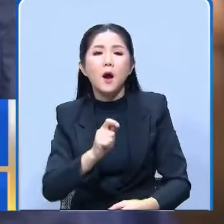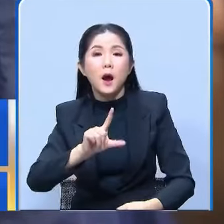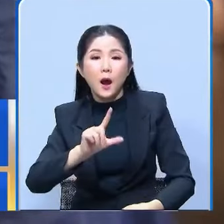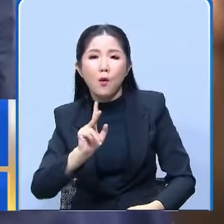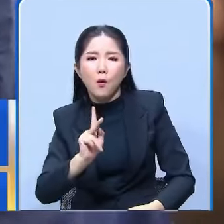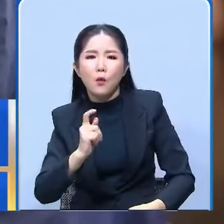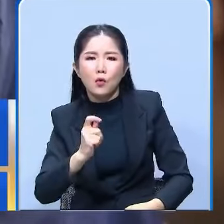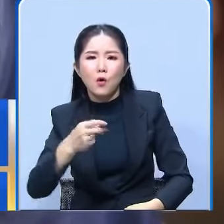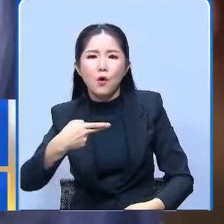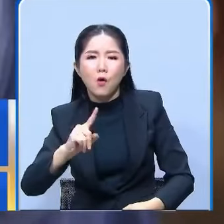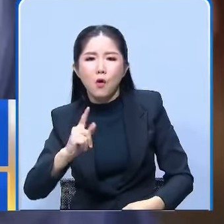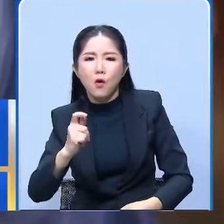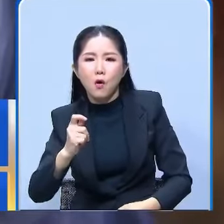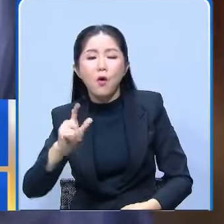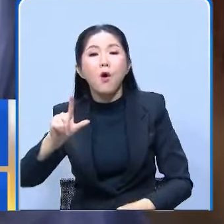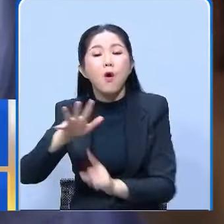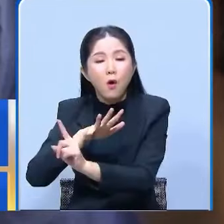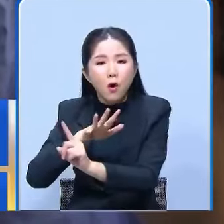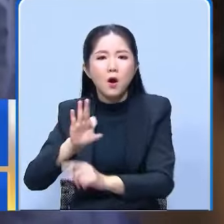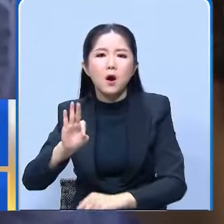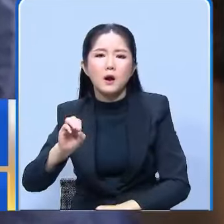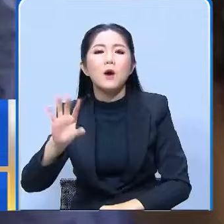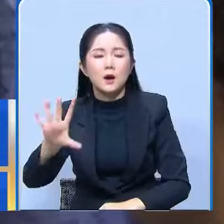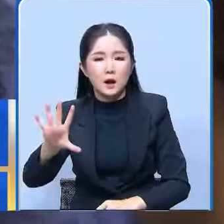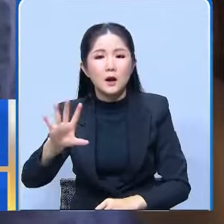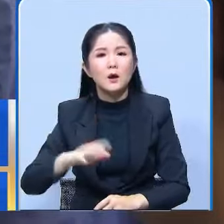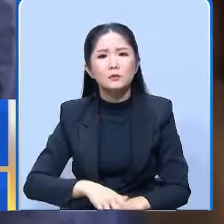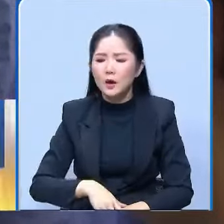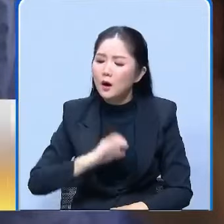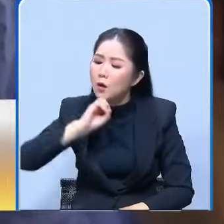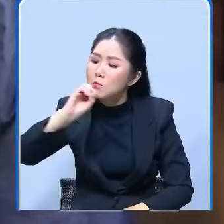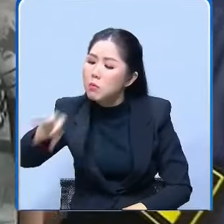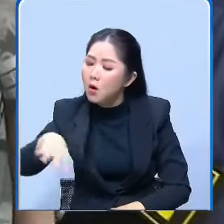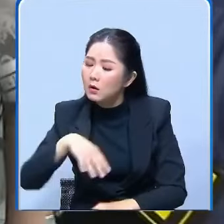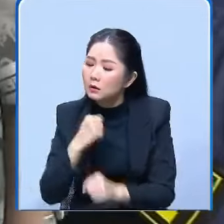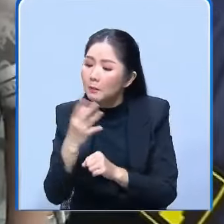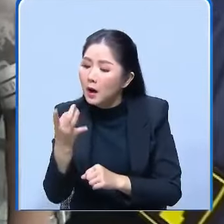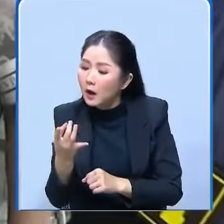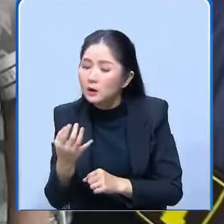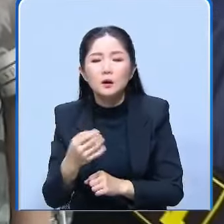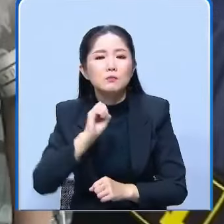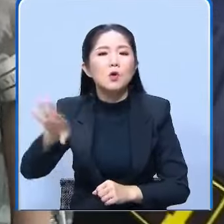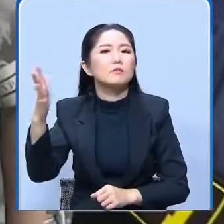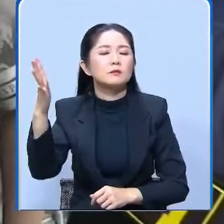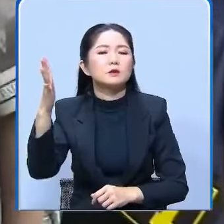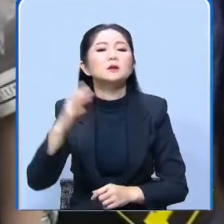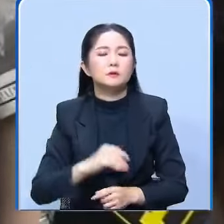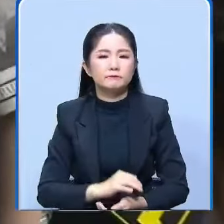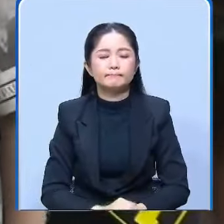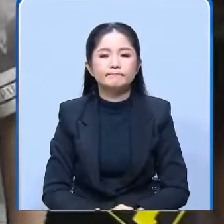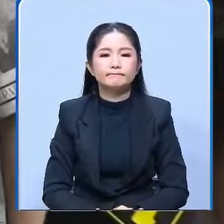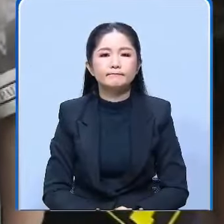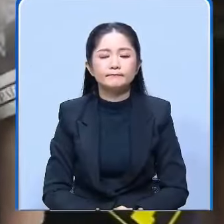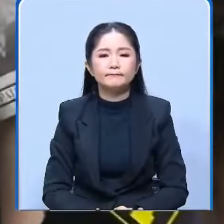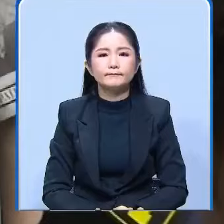ใช่ครับ แต่เขาไม่ได้บอกว่าเขาจะเอาไปทำอีกถังหนึ่งก็คือจะเป็นแบบว่าเอาไปผ่าแล้